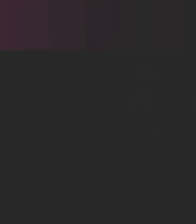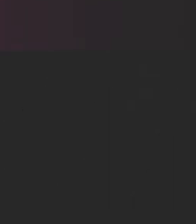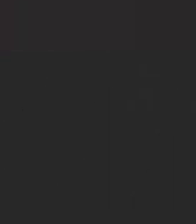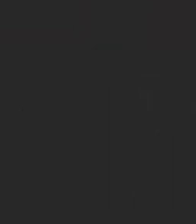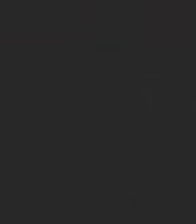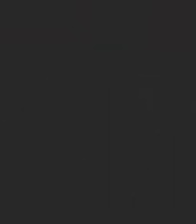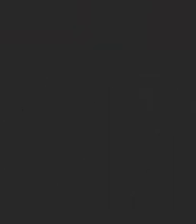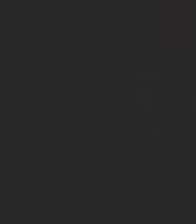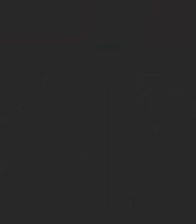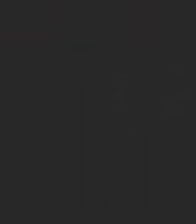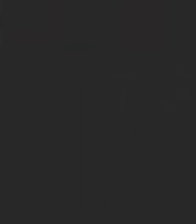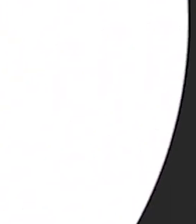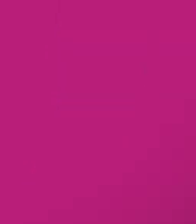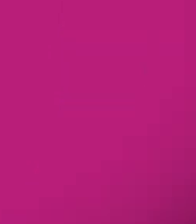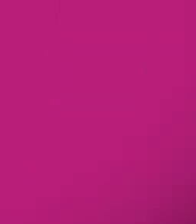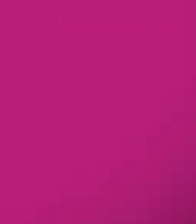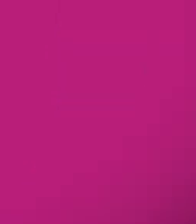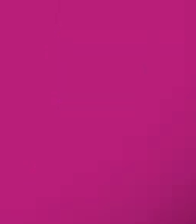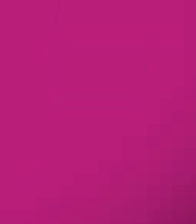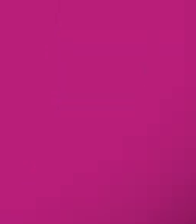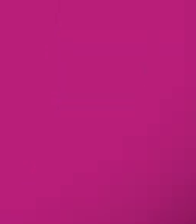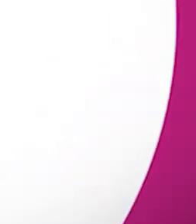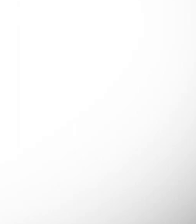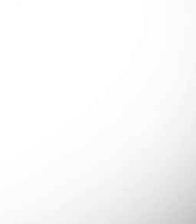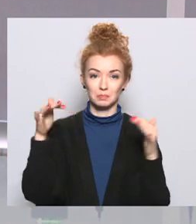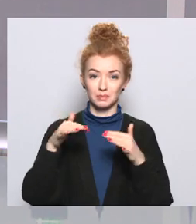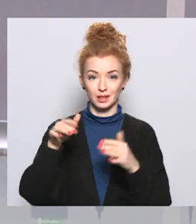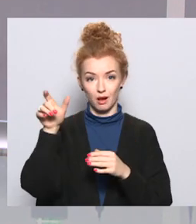Re! Viss ēters ir te!